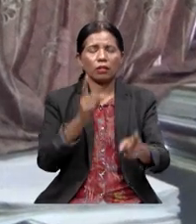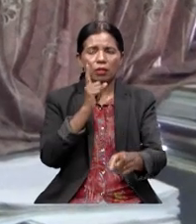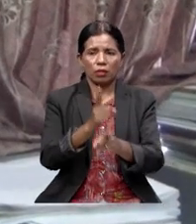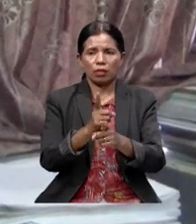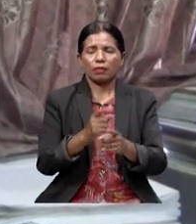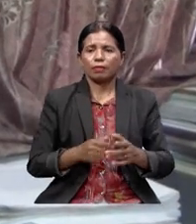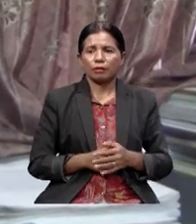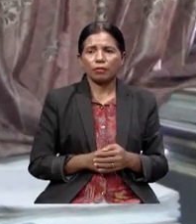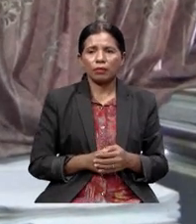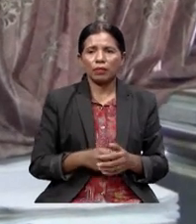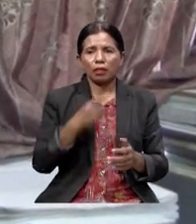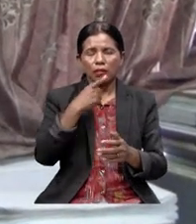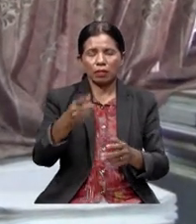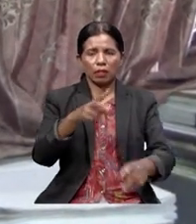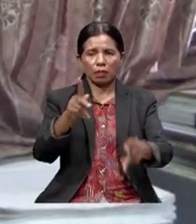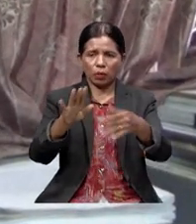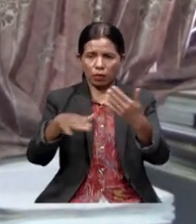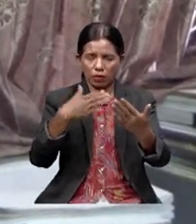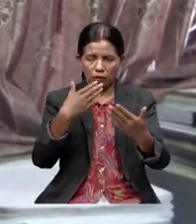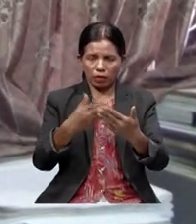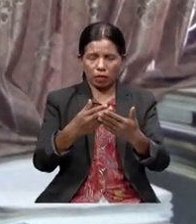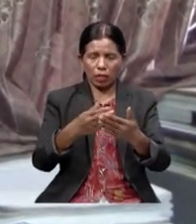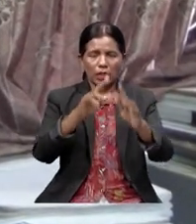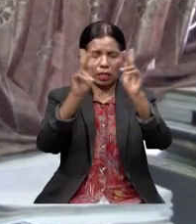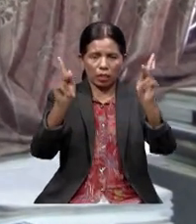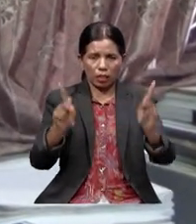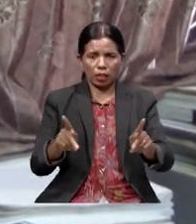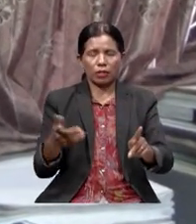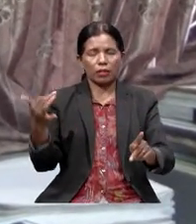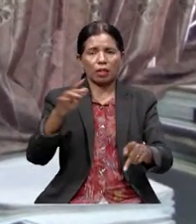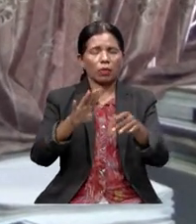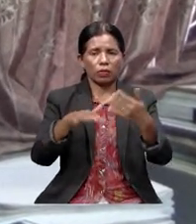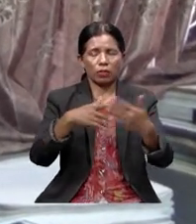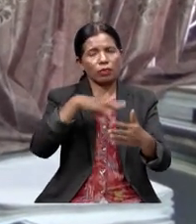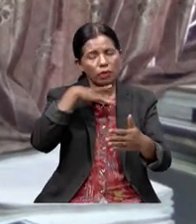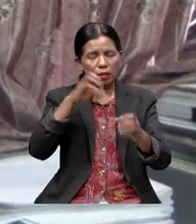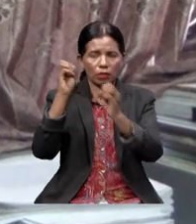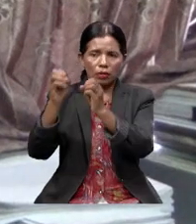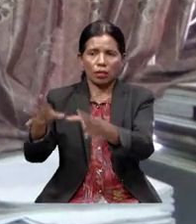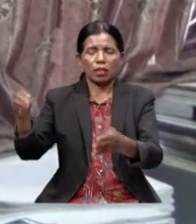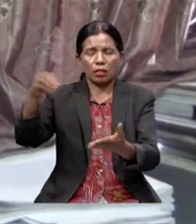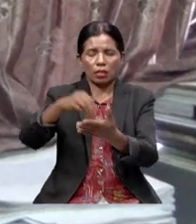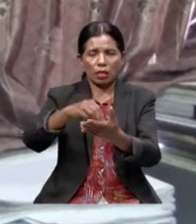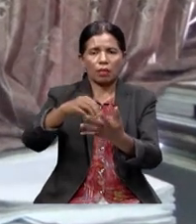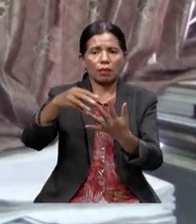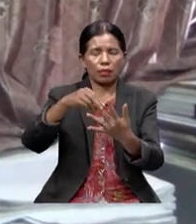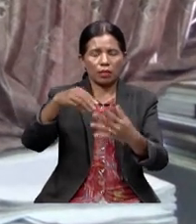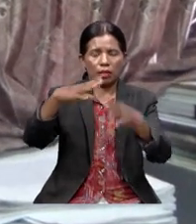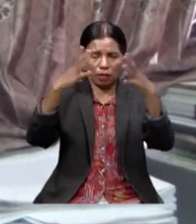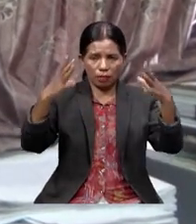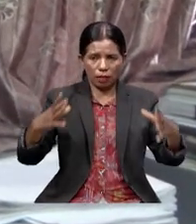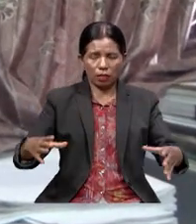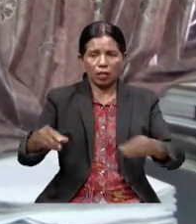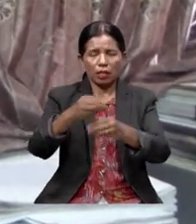hau, sujere ba itane kumidan sira loza sira, Pai mahutu kata poer nebe hut basoe, tau ya karon, tau ya plastik